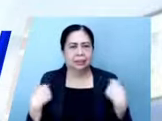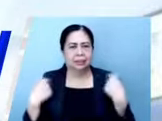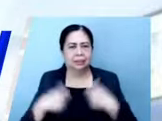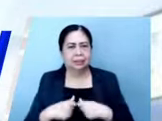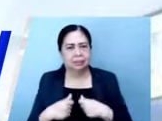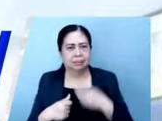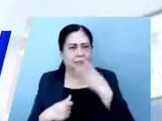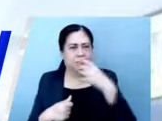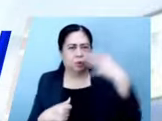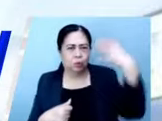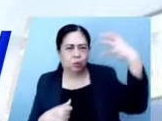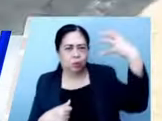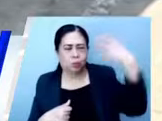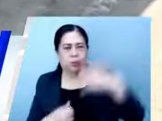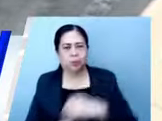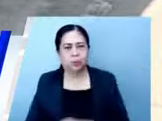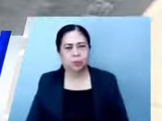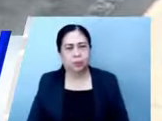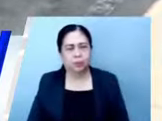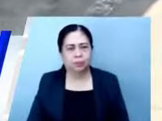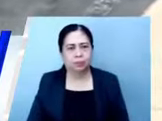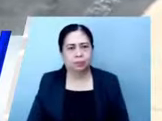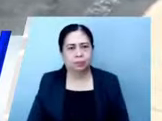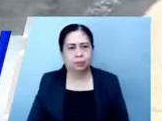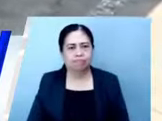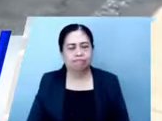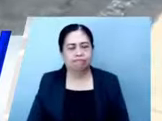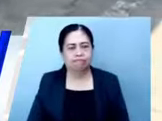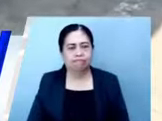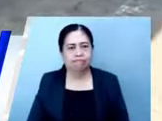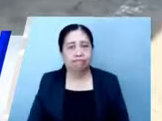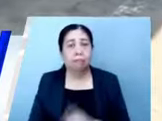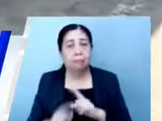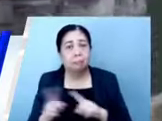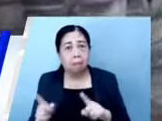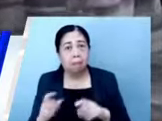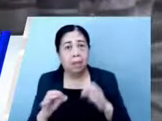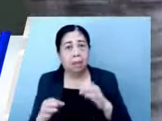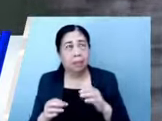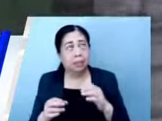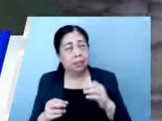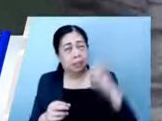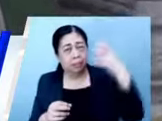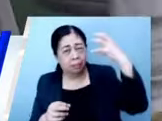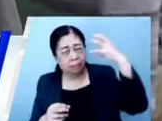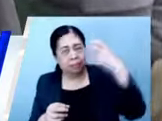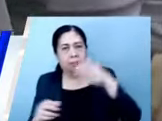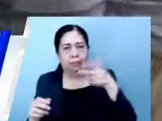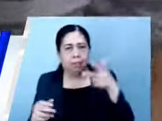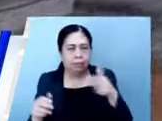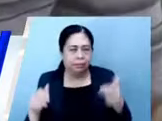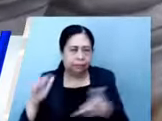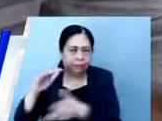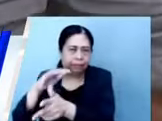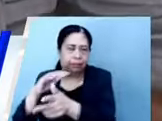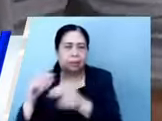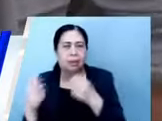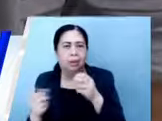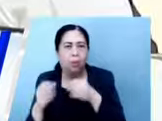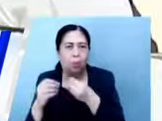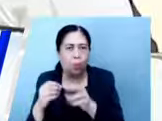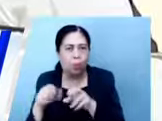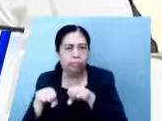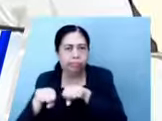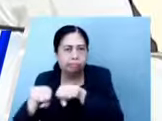ano, araw, sikat ng araw. Lumililim naman daw siya kung may pagkakataon at mas maraming tubig ang iniinom. Kailangan lang magtiis